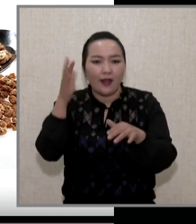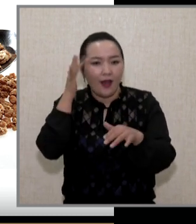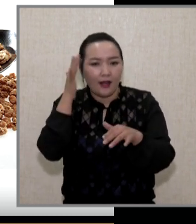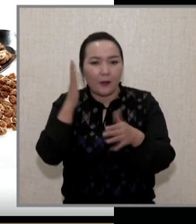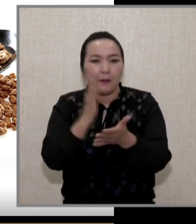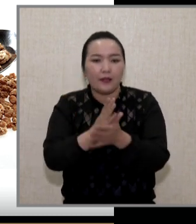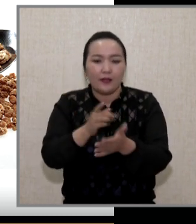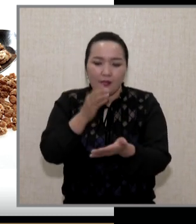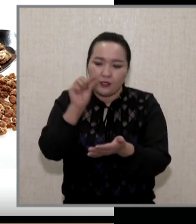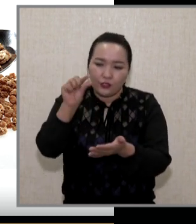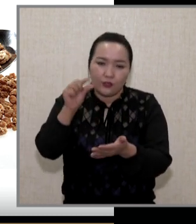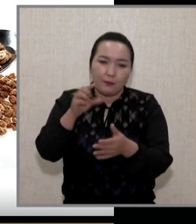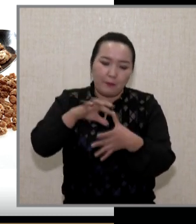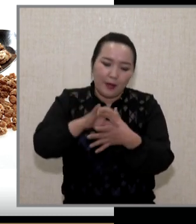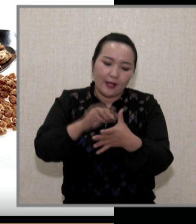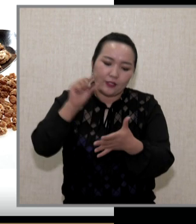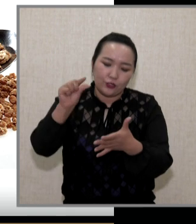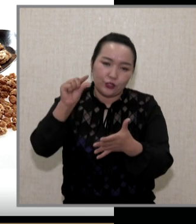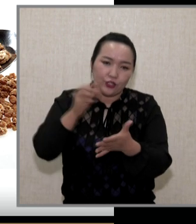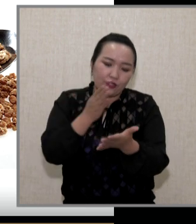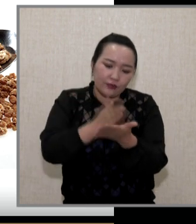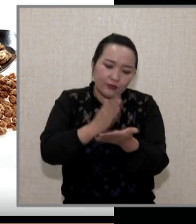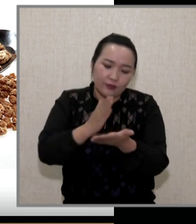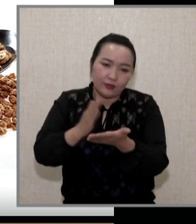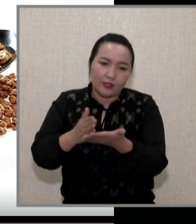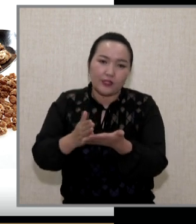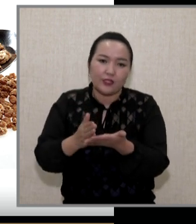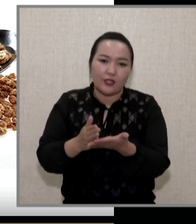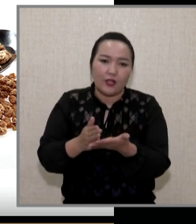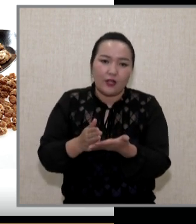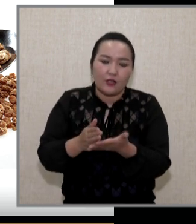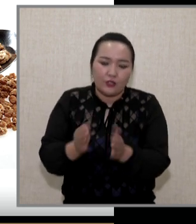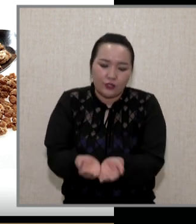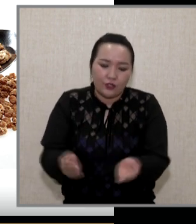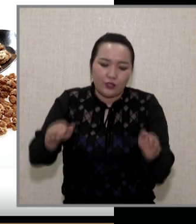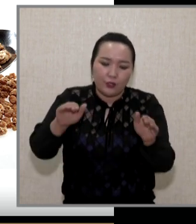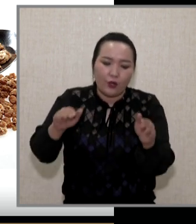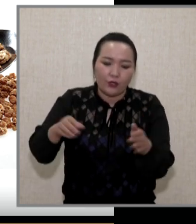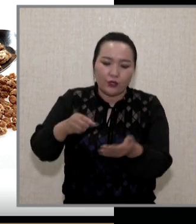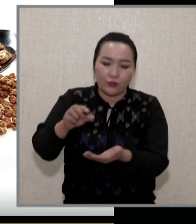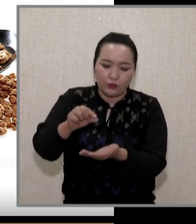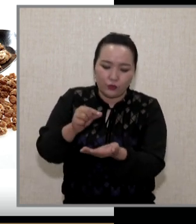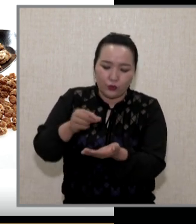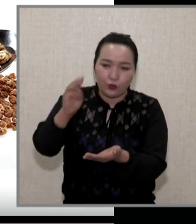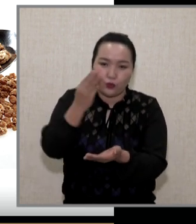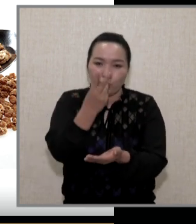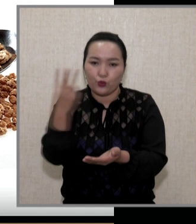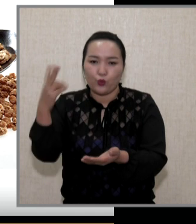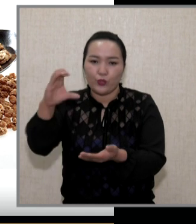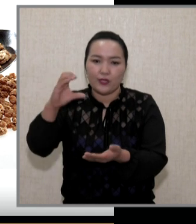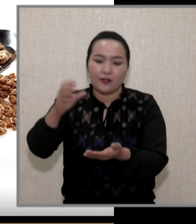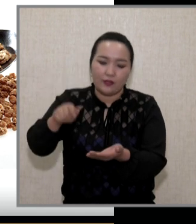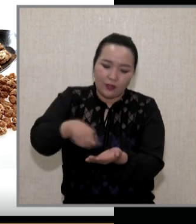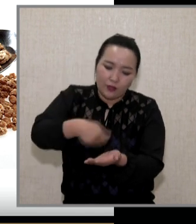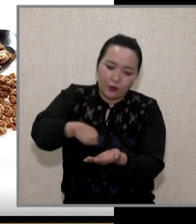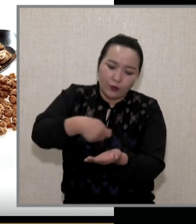юм аа. За шуудлах гэж байгаа махаа сонгоод эхлээд жижиглж хэрчин хэрчснийхаа дараа ширмэн тогоондоо хийгээд шүүсэнд нь